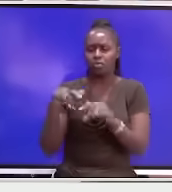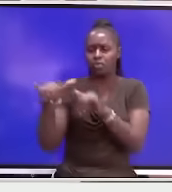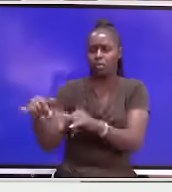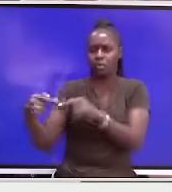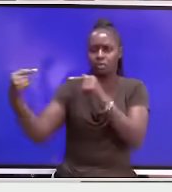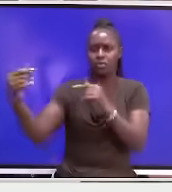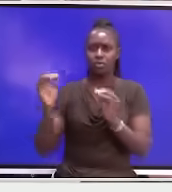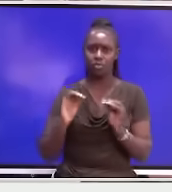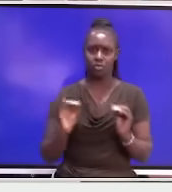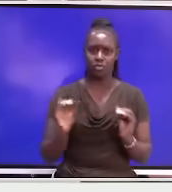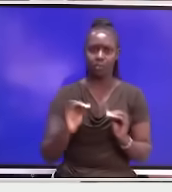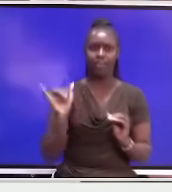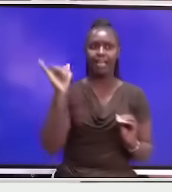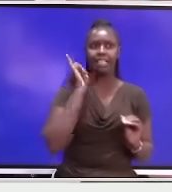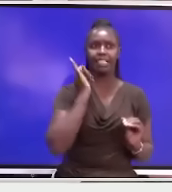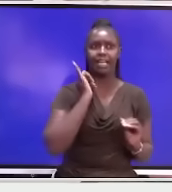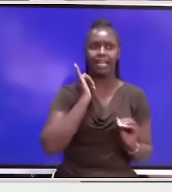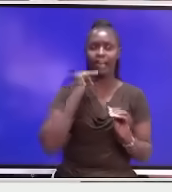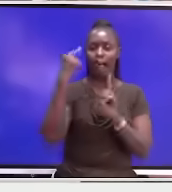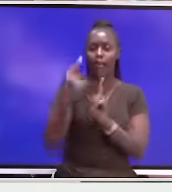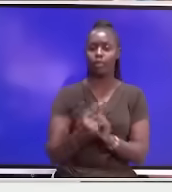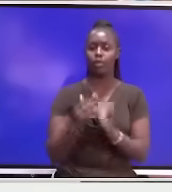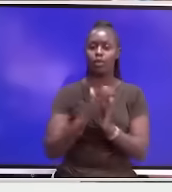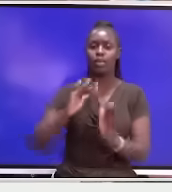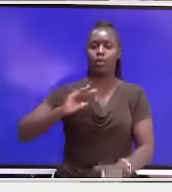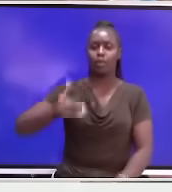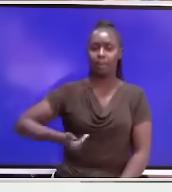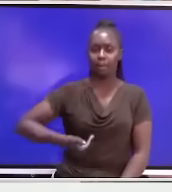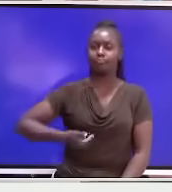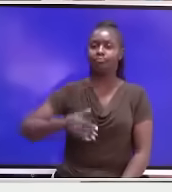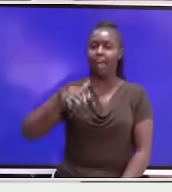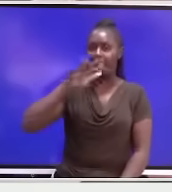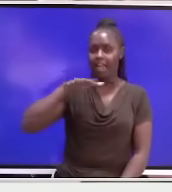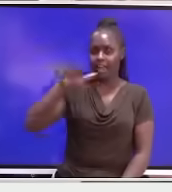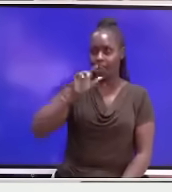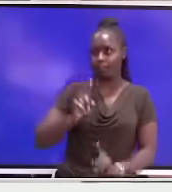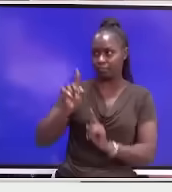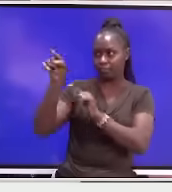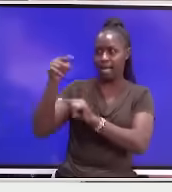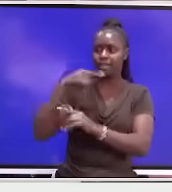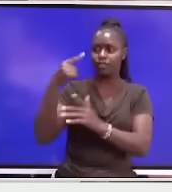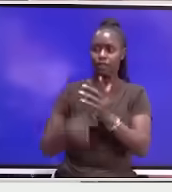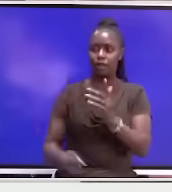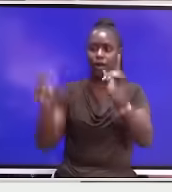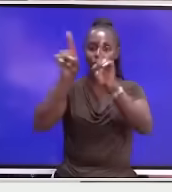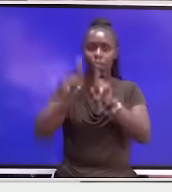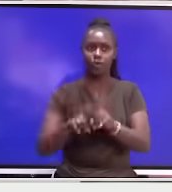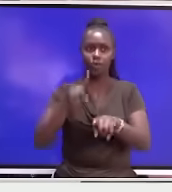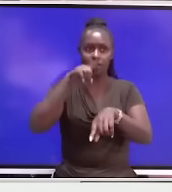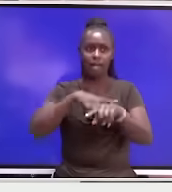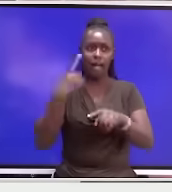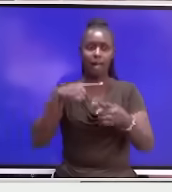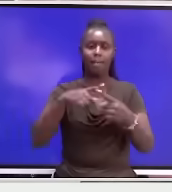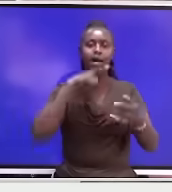Jana, Your Excellency, nikuwa na kina mama hapa juu mahali tunaelekea. Wakaniambia hata mama akikosana na